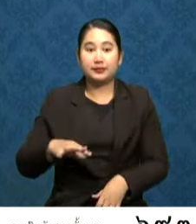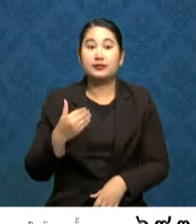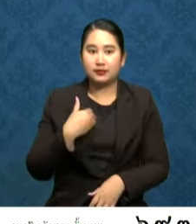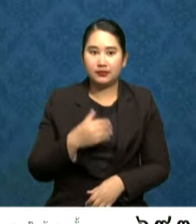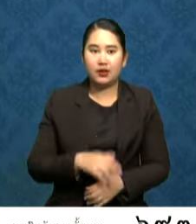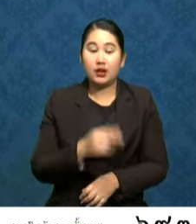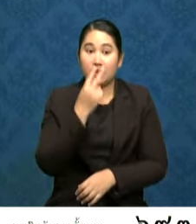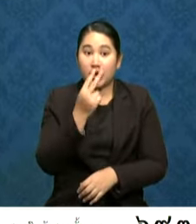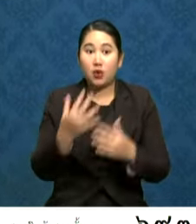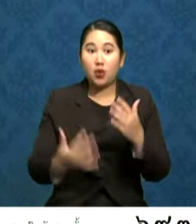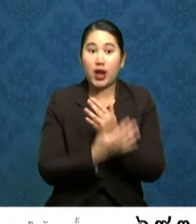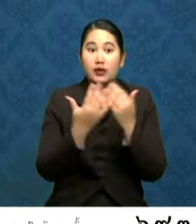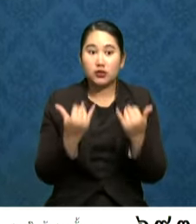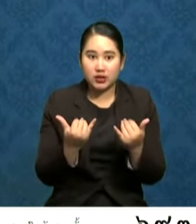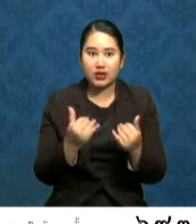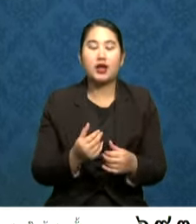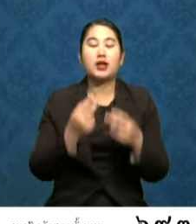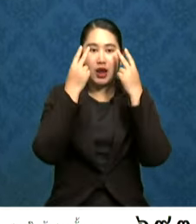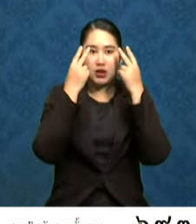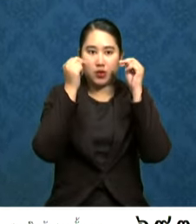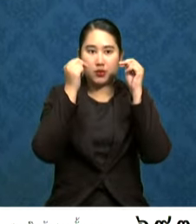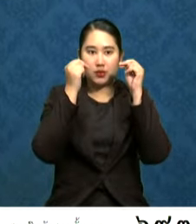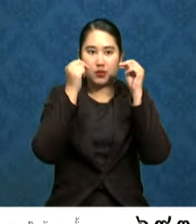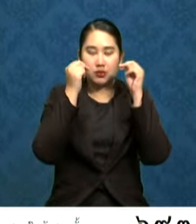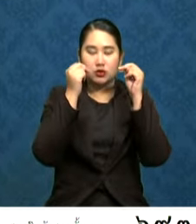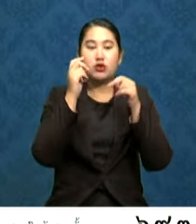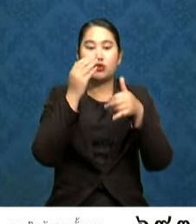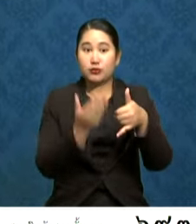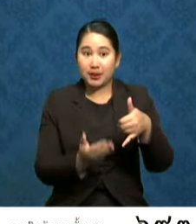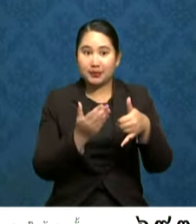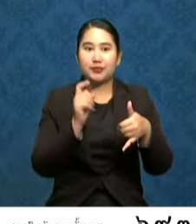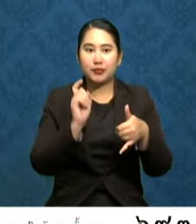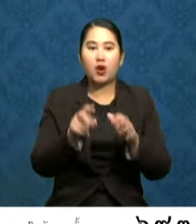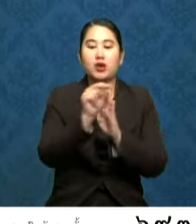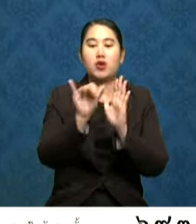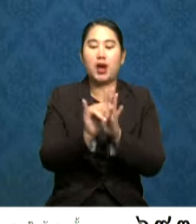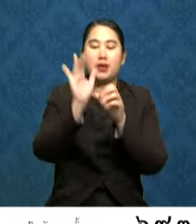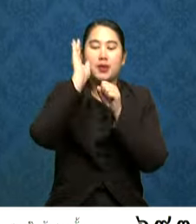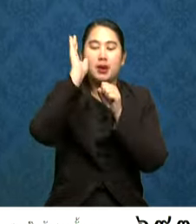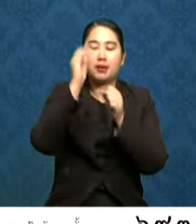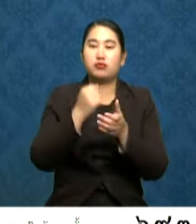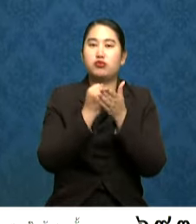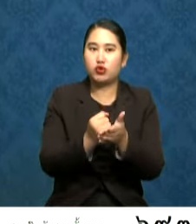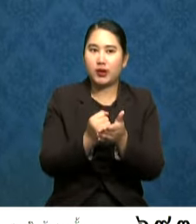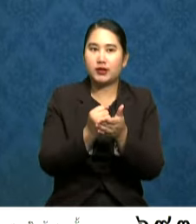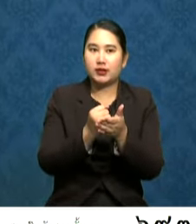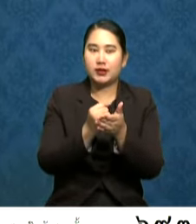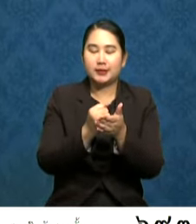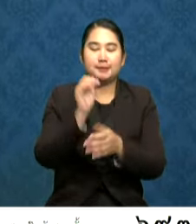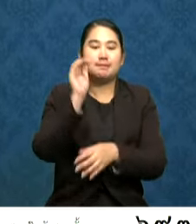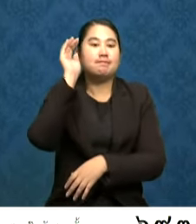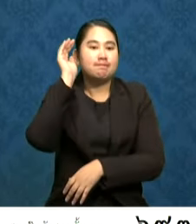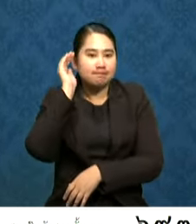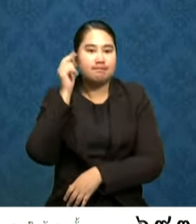เห็นโอกาสนี้ค่ะว่านายกรัฐมนตรีควรใช้การแถลงนโยบายนี้เป็นกลไกที่ที่จะช่วยกู้คืนความเชื่อ